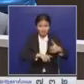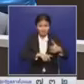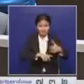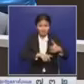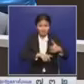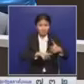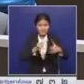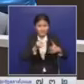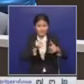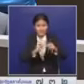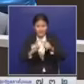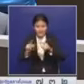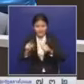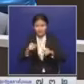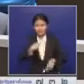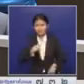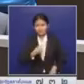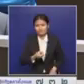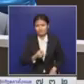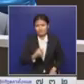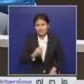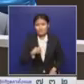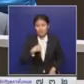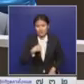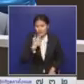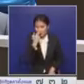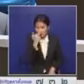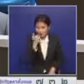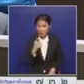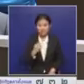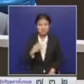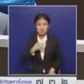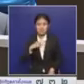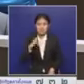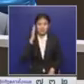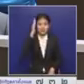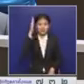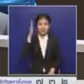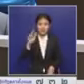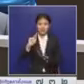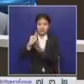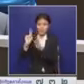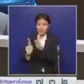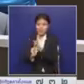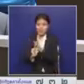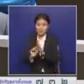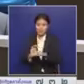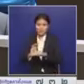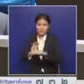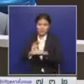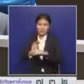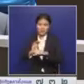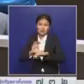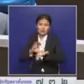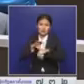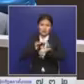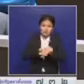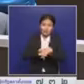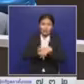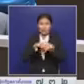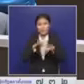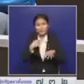ไม่อยากเห็นกฎหมายไปบังคับใช้ในอนาคตเป็นการทำลายอนาคตของเยาวชนคนนึง